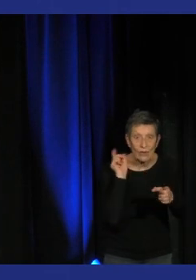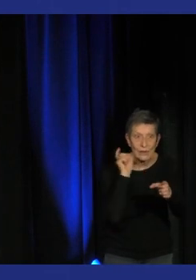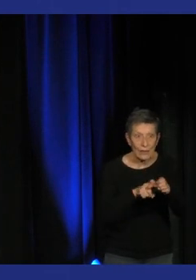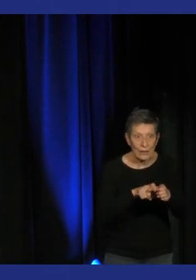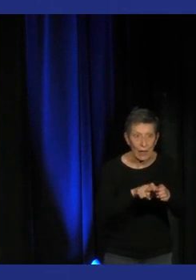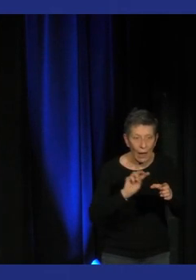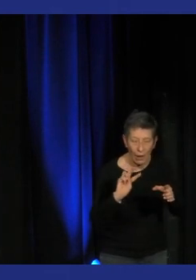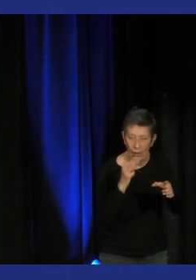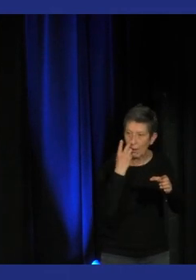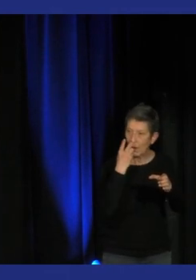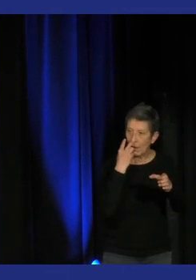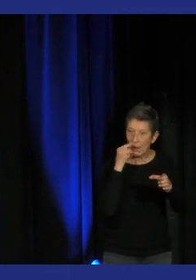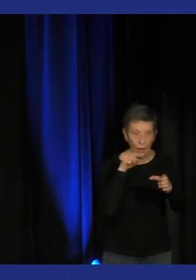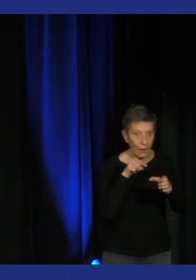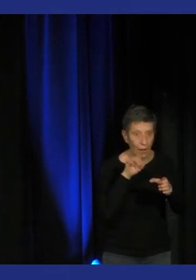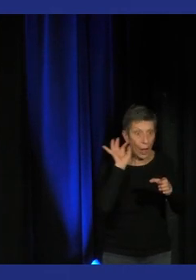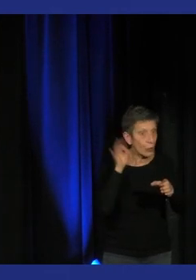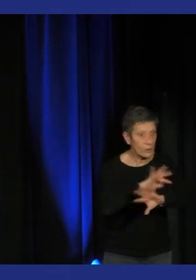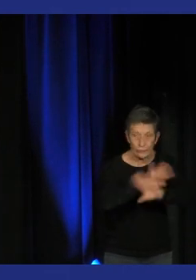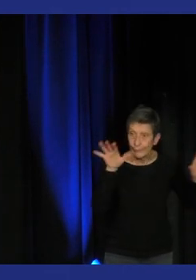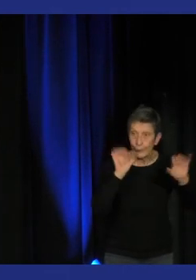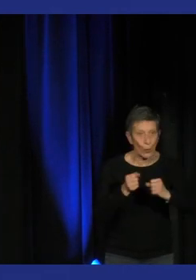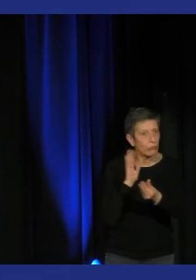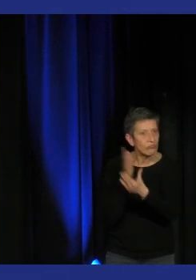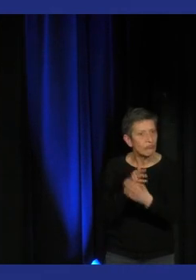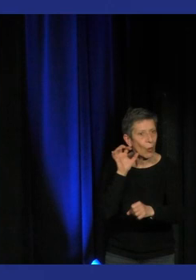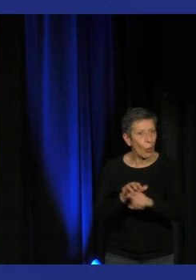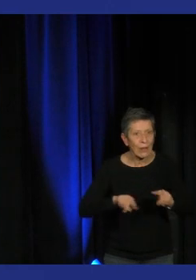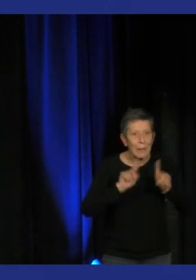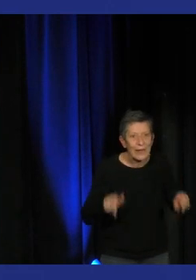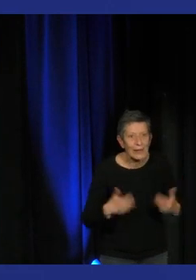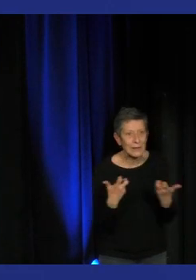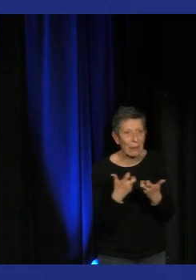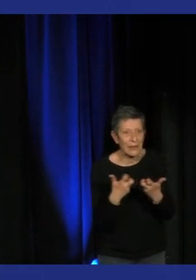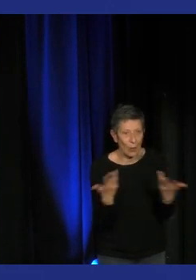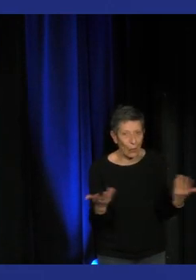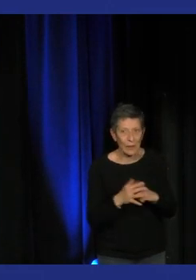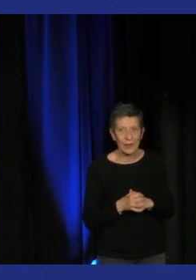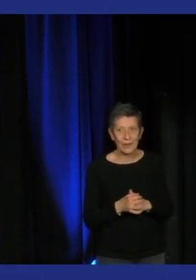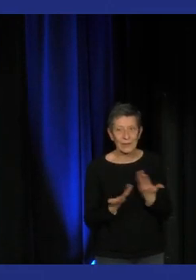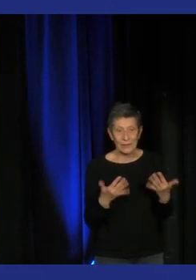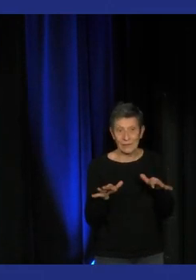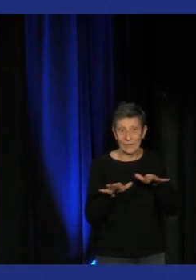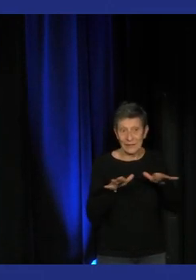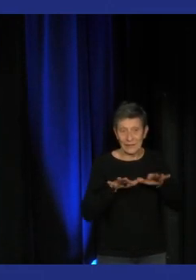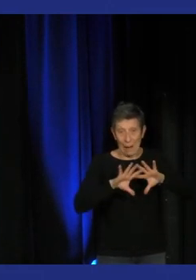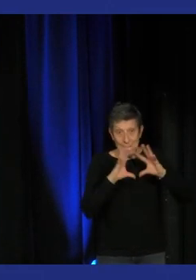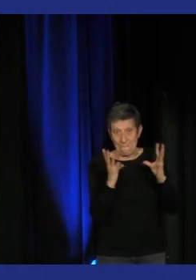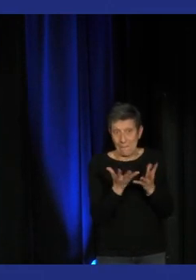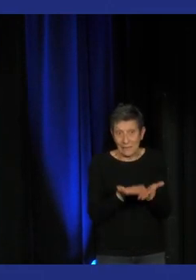agir contre le capitalisme. On retrouve le système complet dans